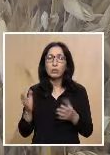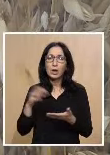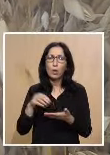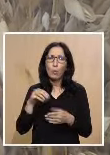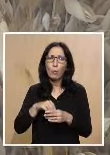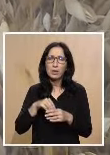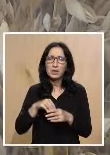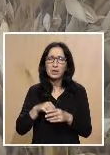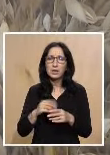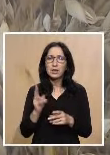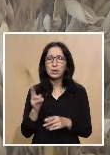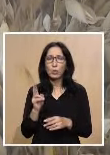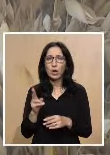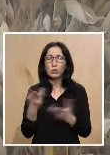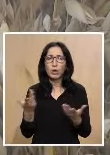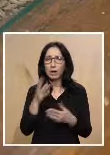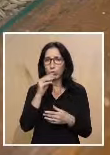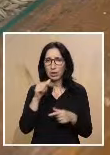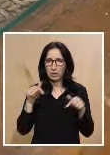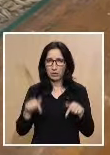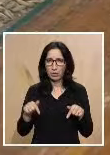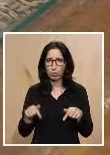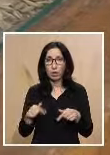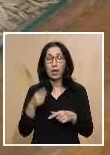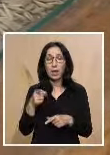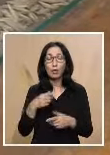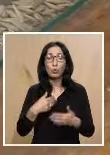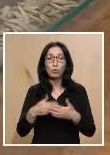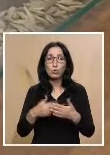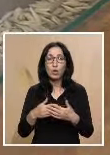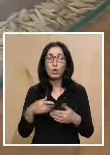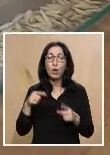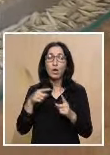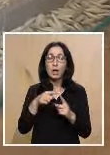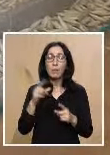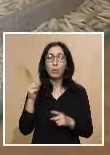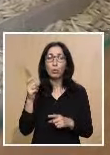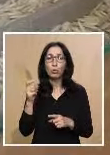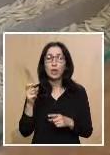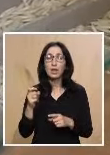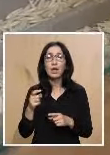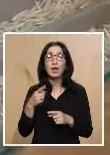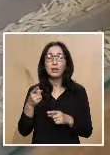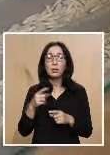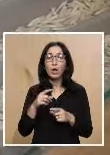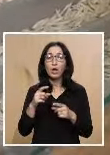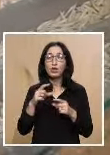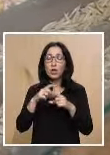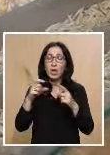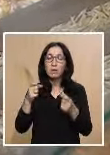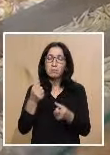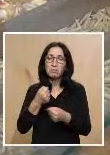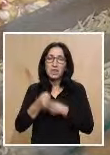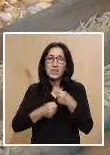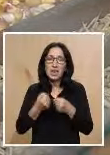компенсира после с коректори, както ги наричат тук. А ето и отношението към глутена и етикетите, че изделието е